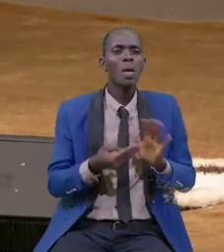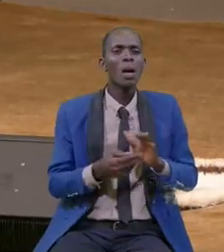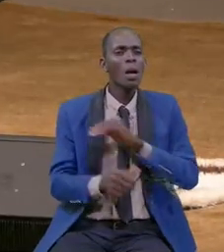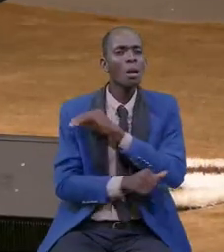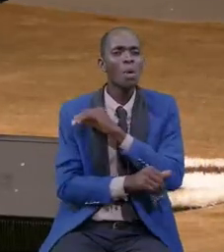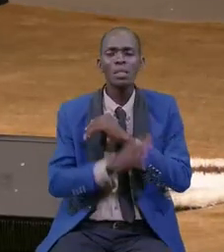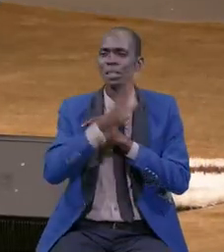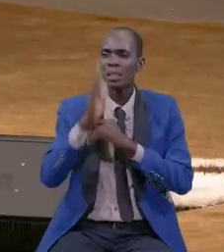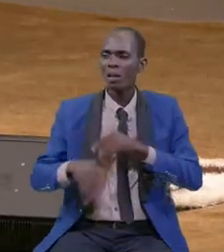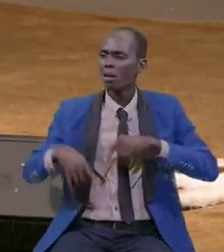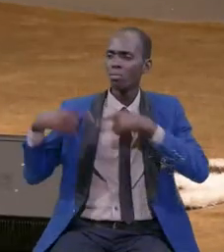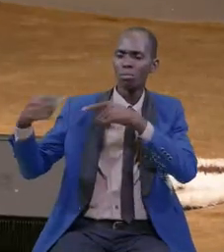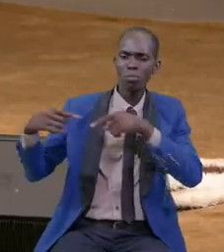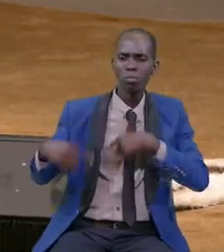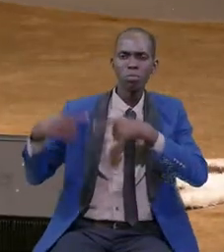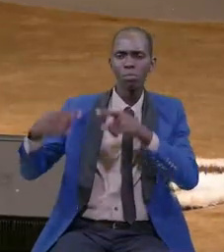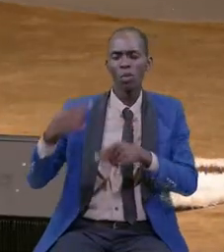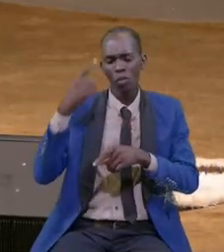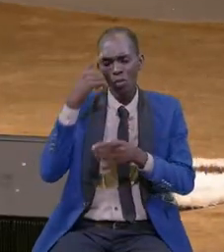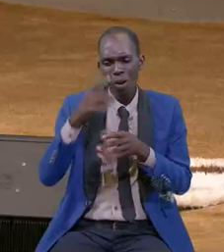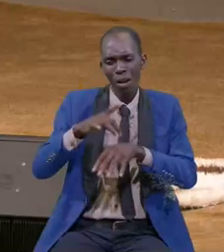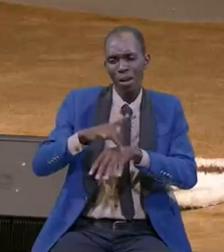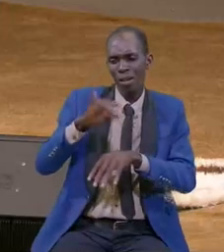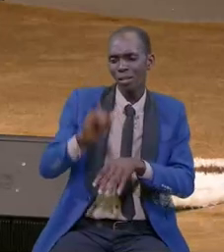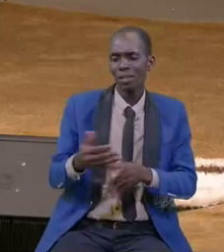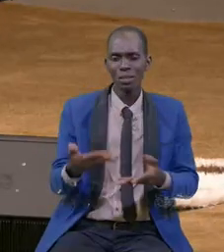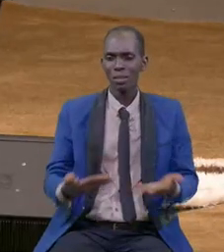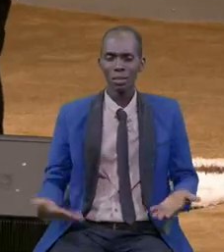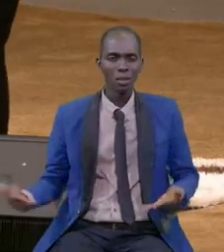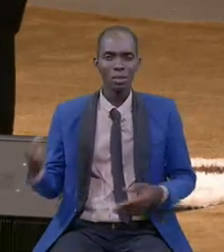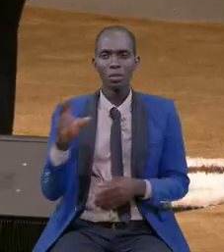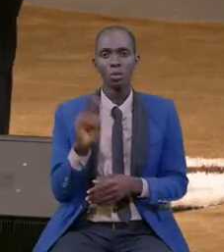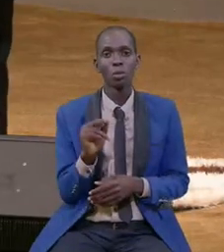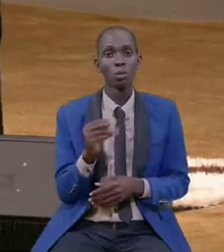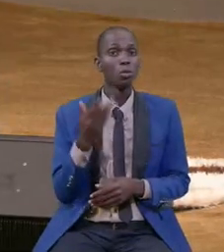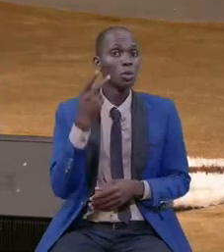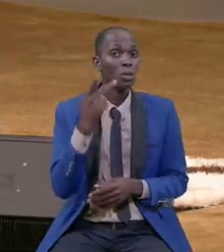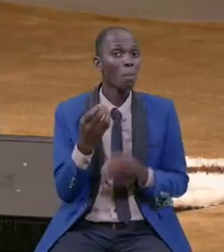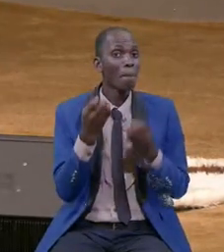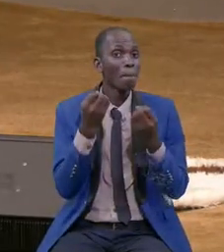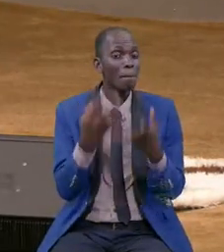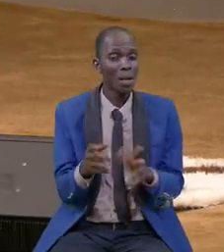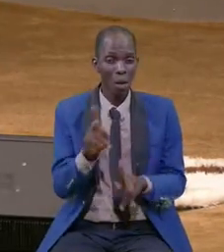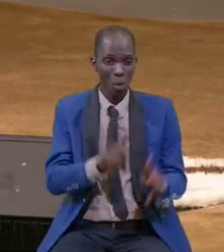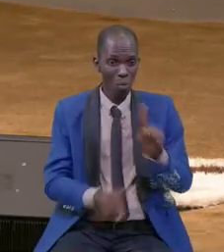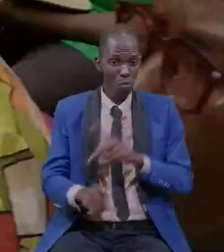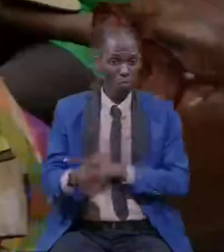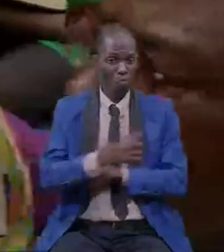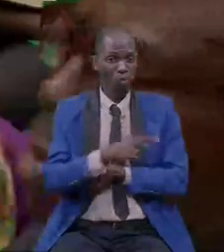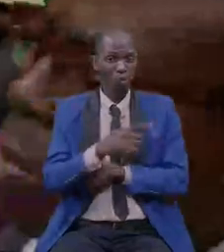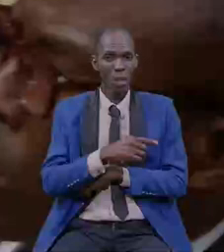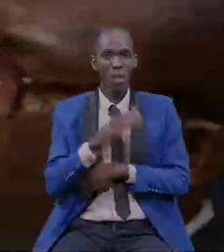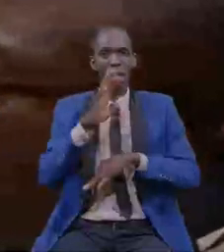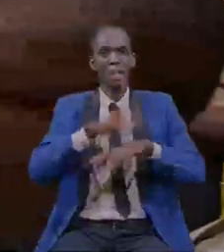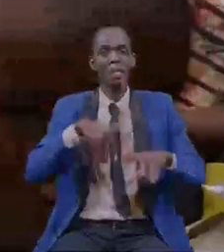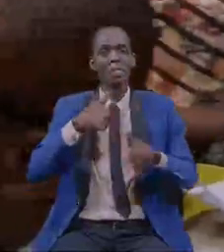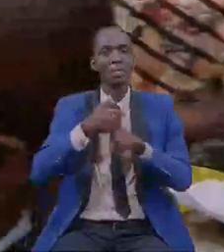propres lutte qu'il aurait ceci va arracher ceci ou non il y a des gens qui se nomment des croyants il